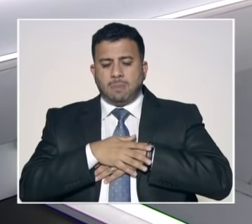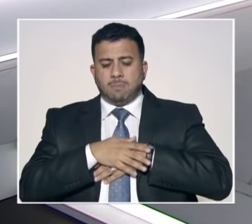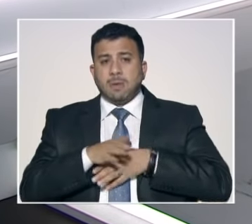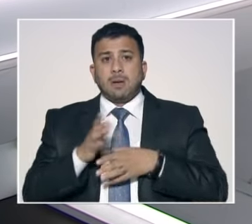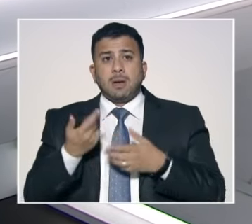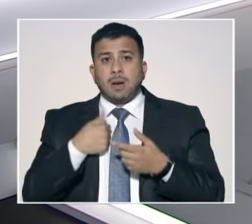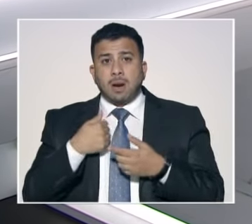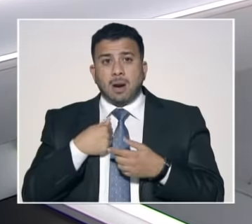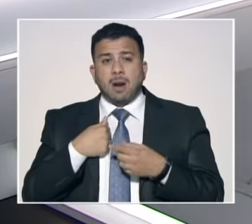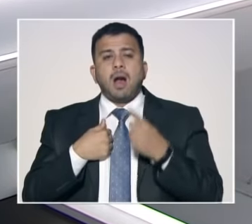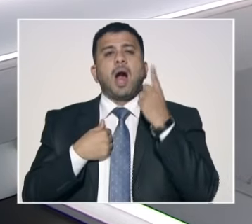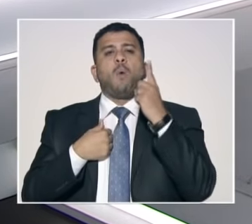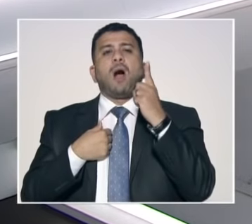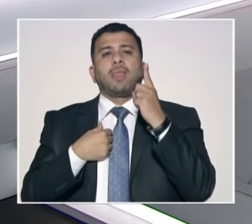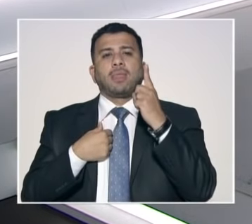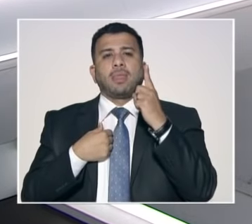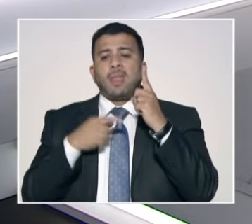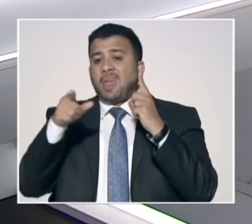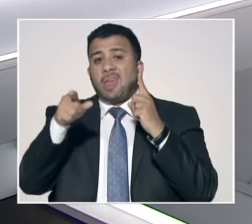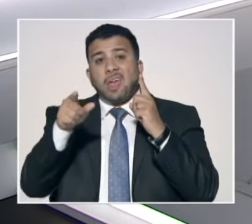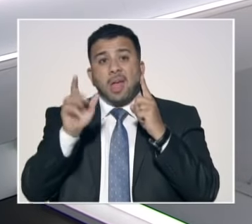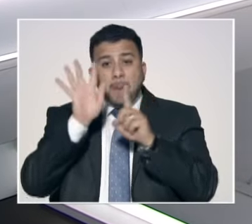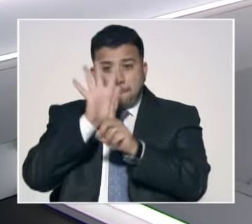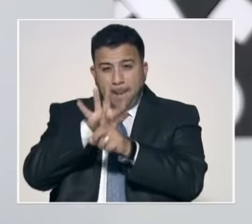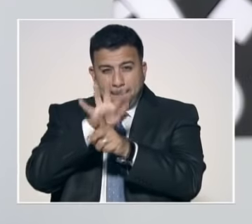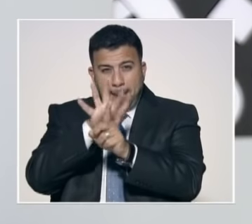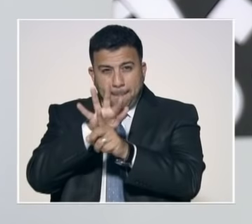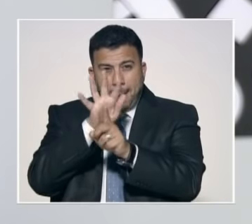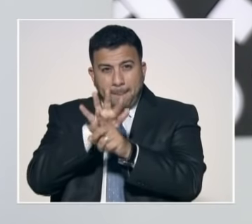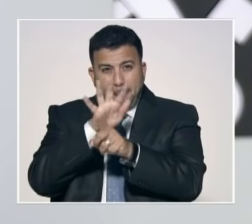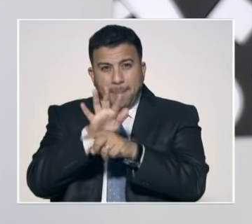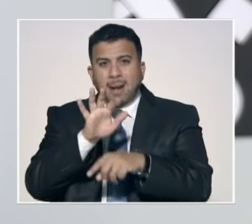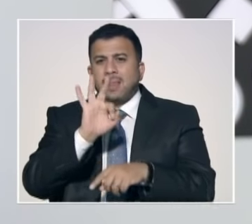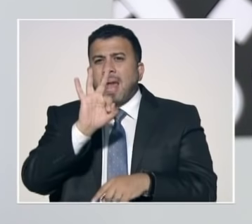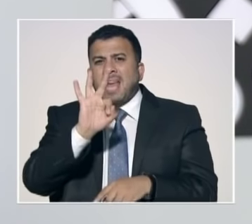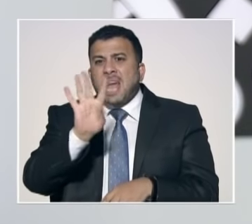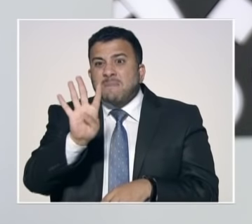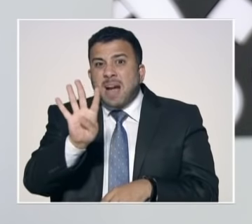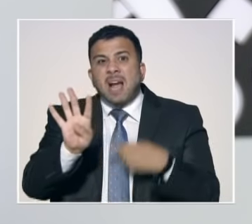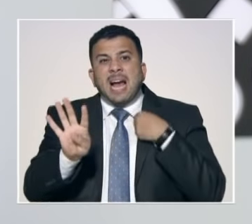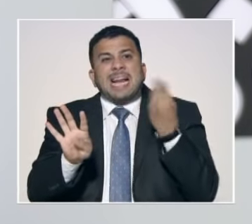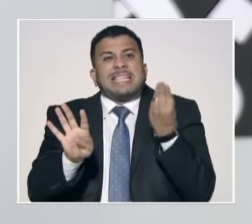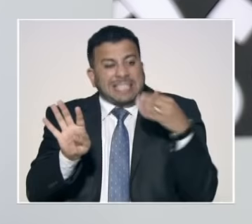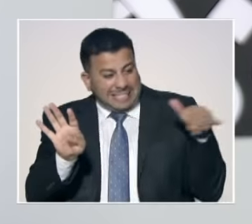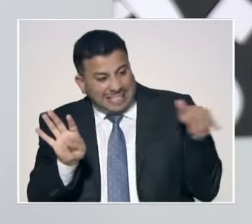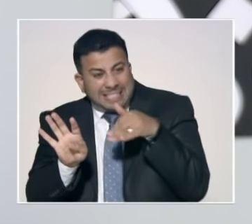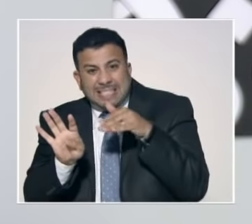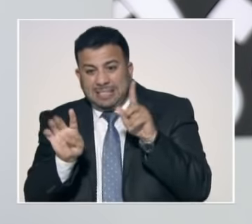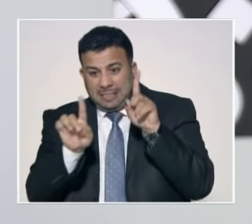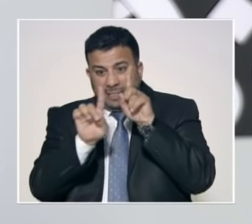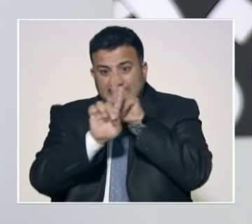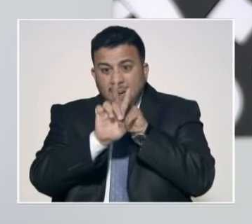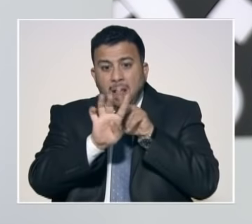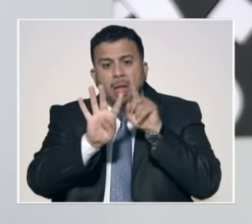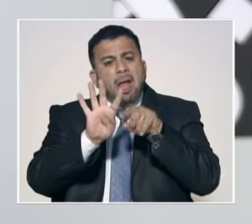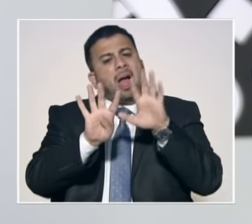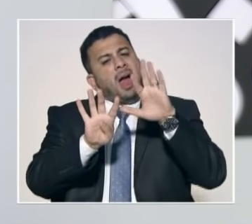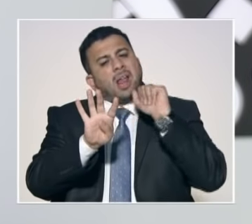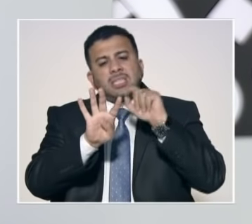الصلاة بالنسبة لك، يعني لو جئت الإمام في الركعة الثالثة أو الرابعة وأدركت الإمام بالنسبة لك أنت ذا الركعة